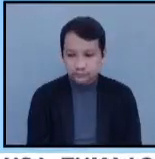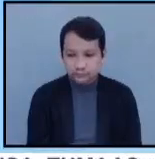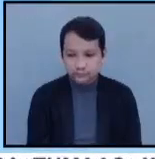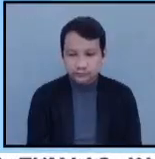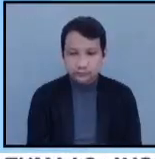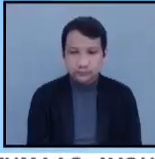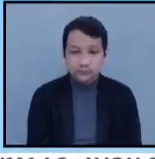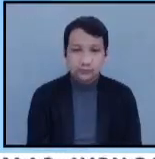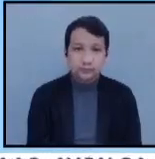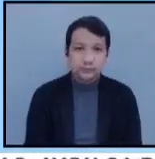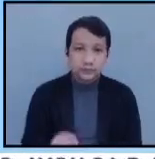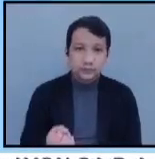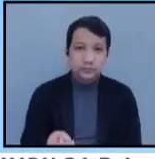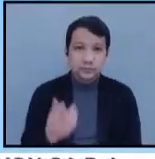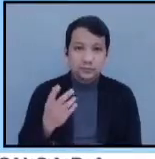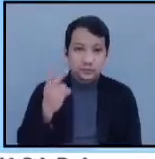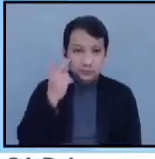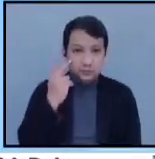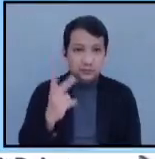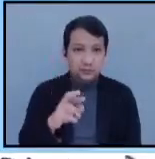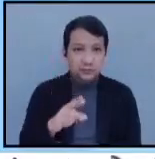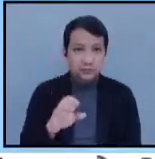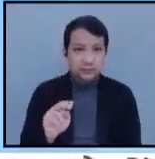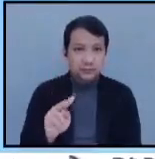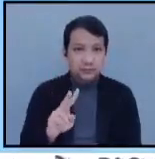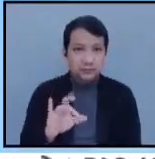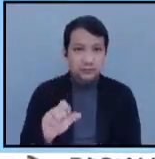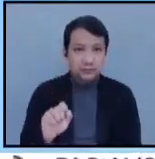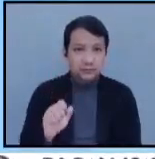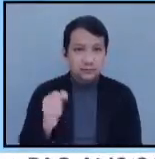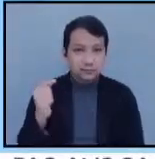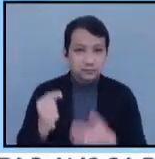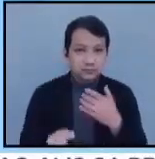Si Karen Villanda sa detalye.